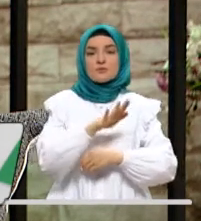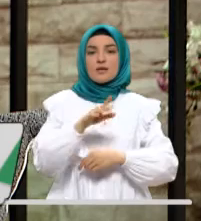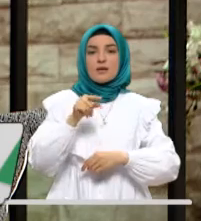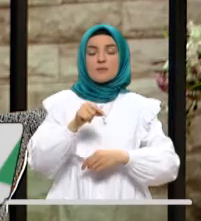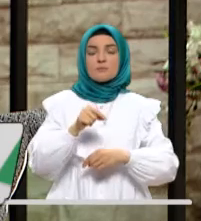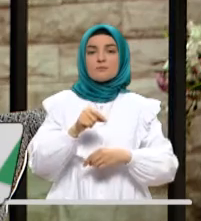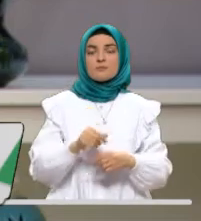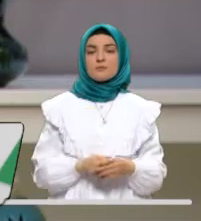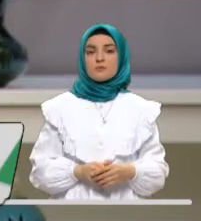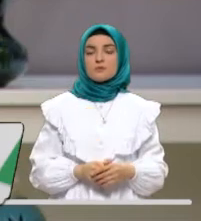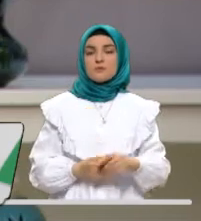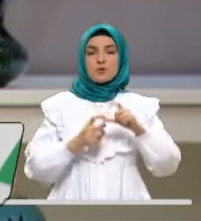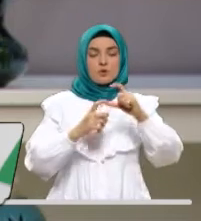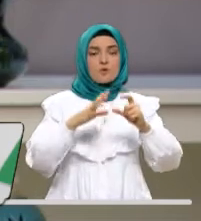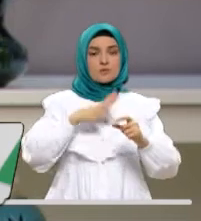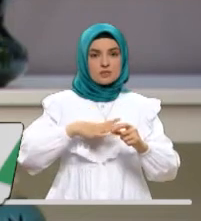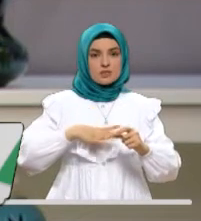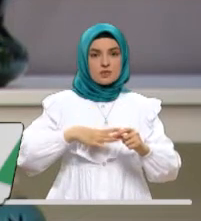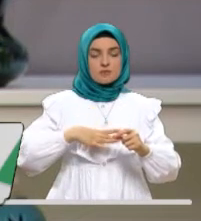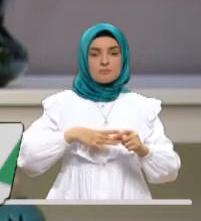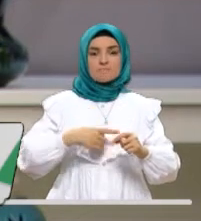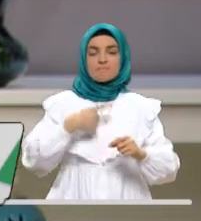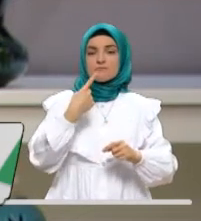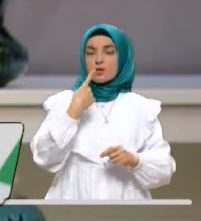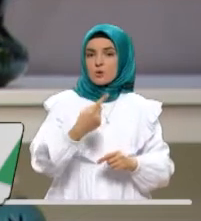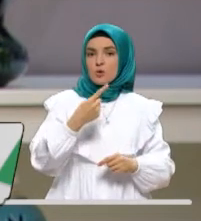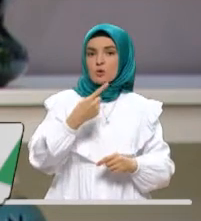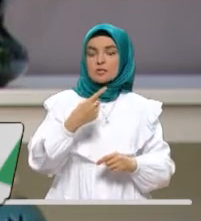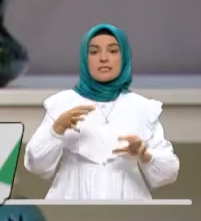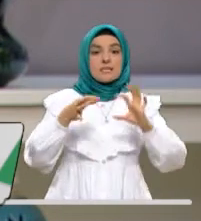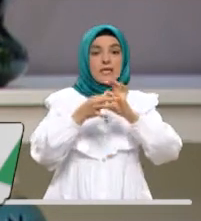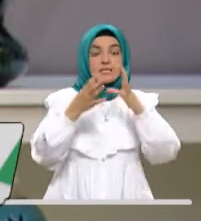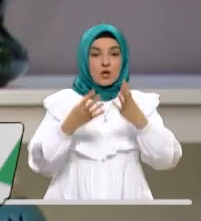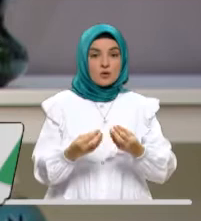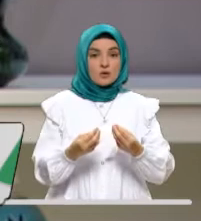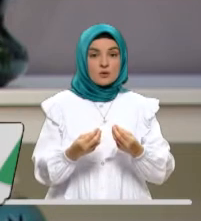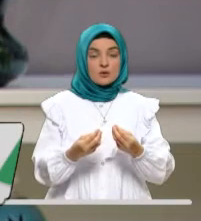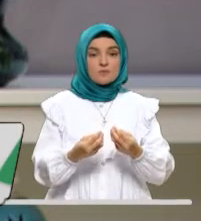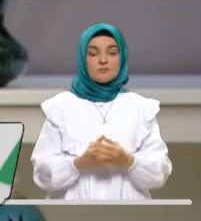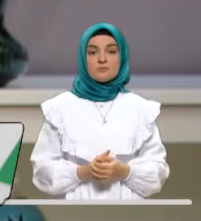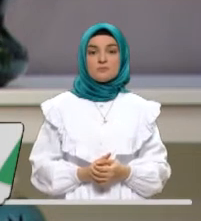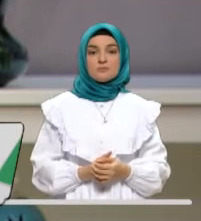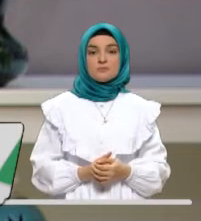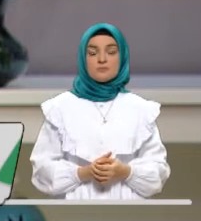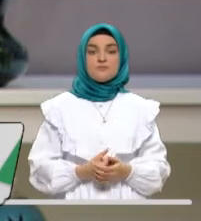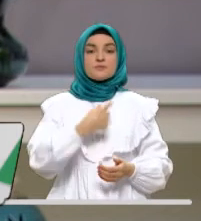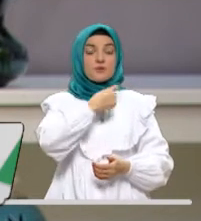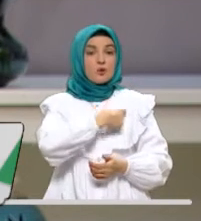çalışırken... Şimdi mesela hemen şunu sormak istiyorum. Biraz önce bölüyor oldum ama biraz önce söylediğinizle ilgili soru olduğu için araya girdim. Hı.